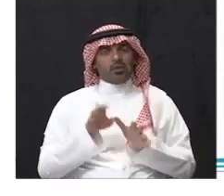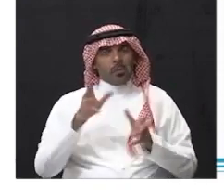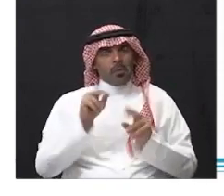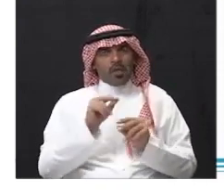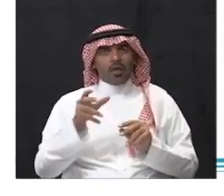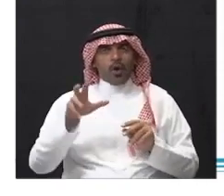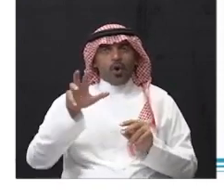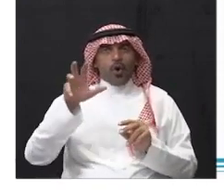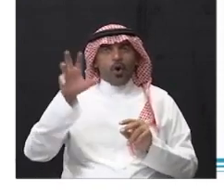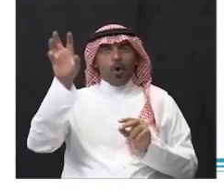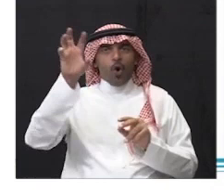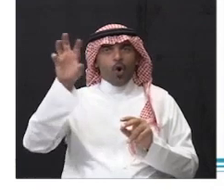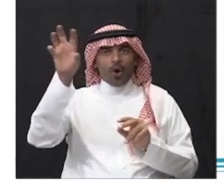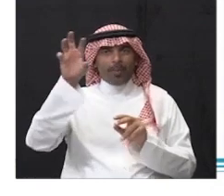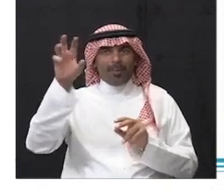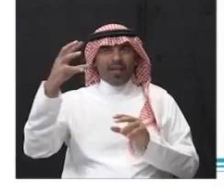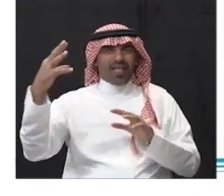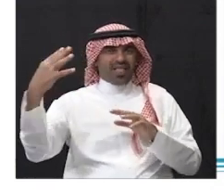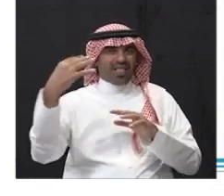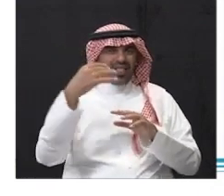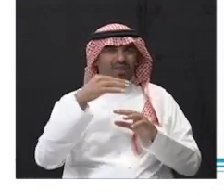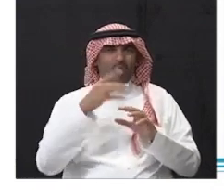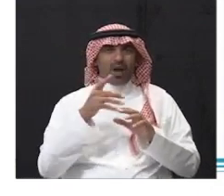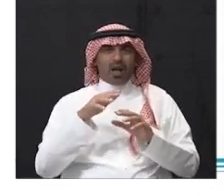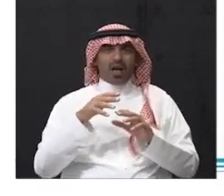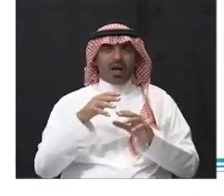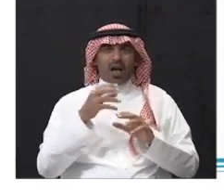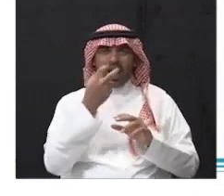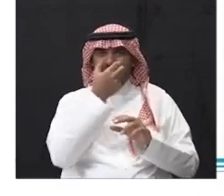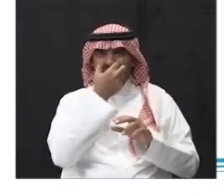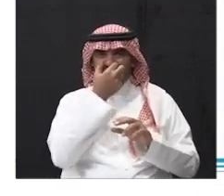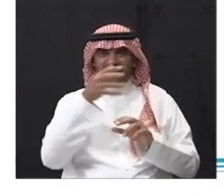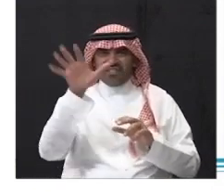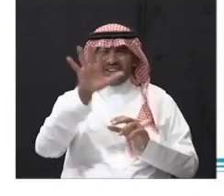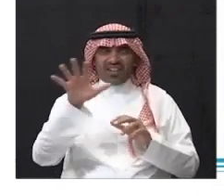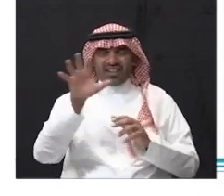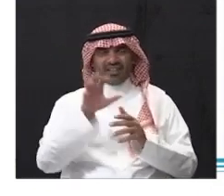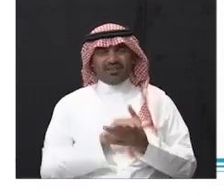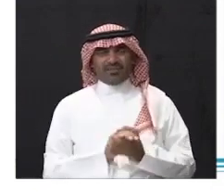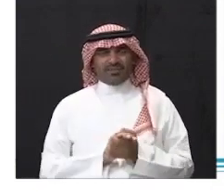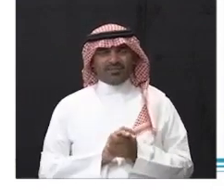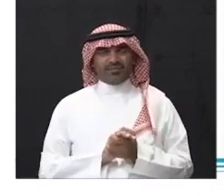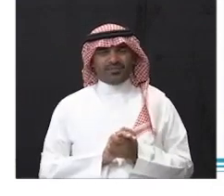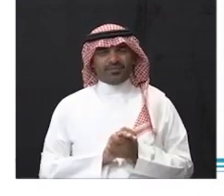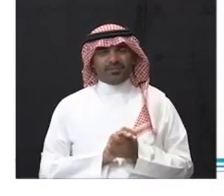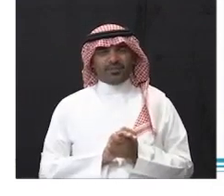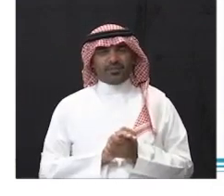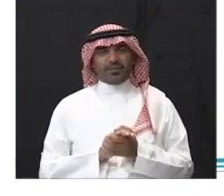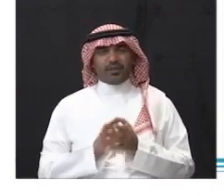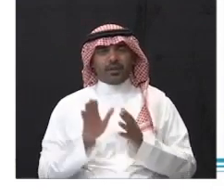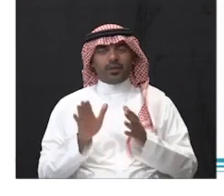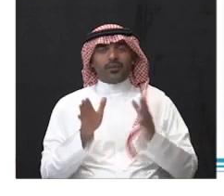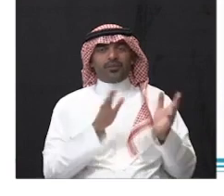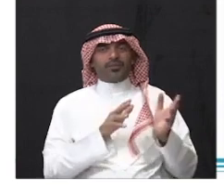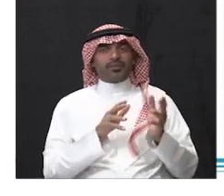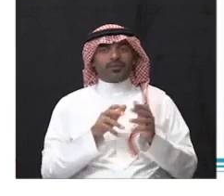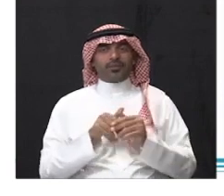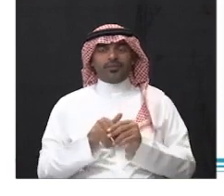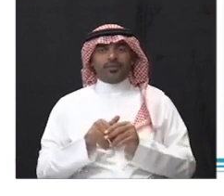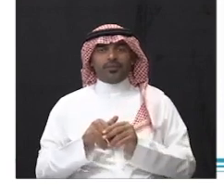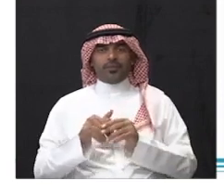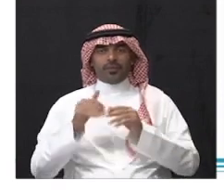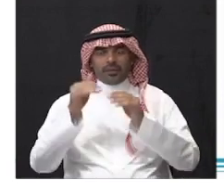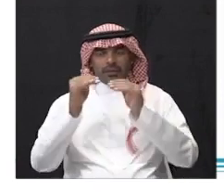وروديسيا بين قوسين زيمبابوي، الاستعمار العسكري، احتلال دولة قوية